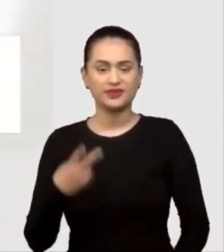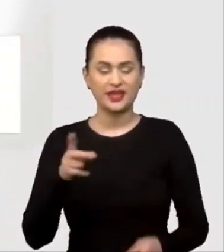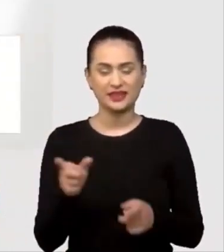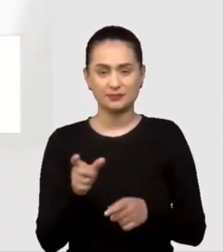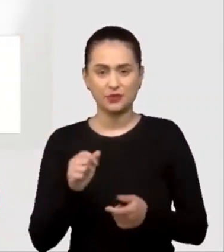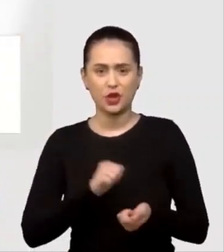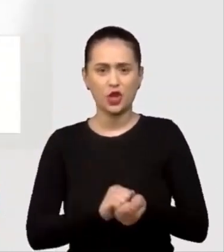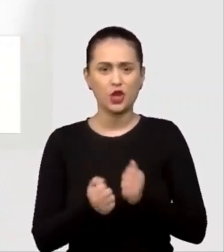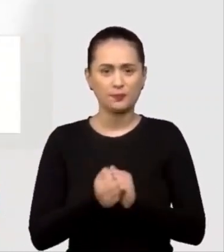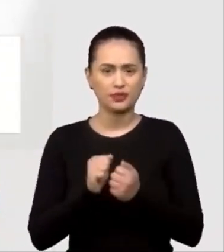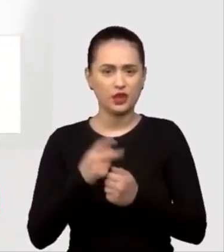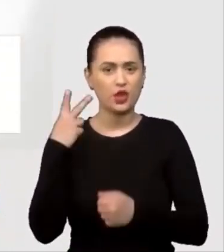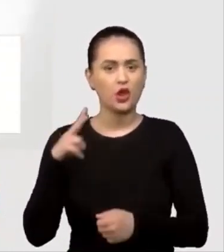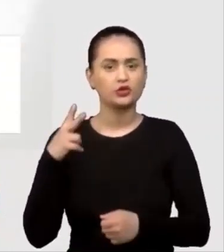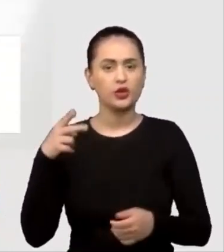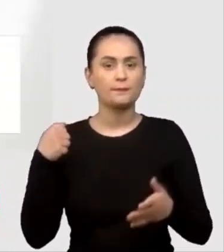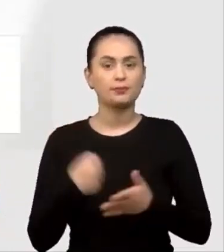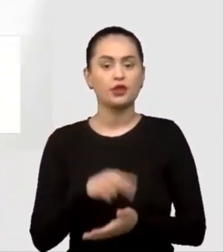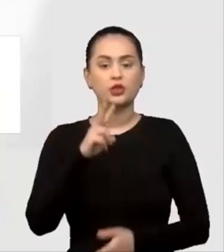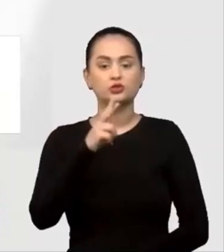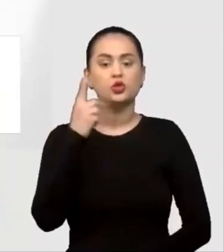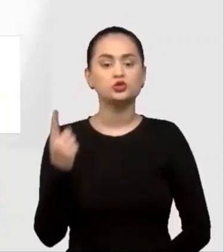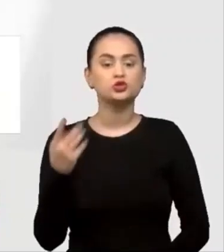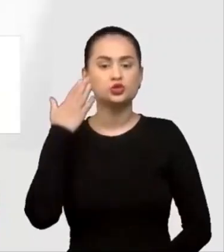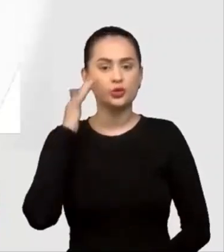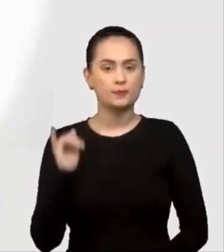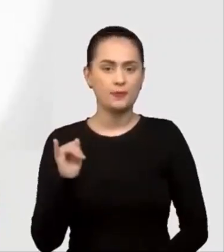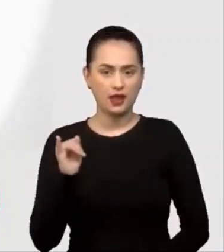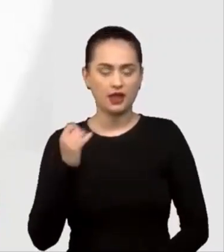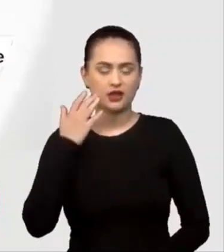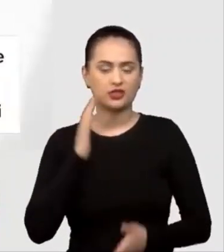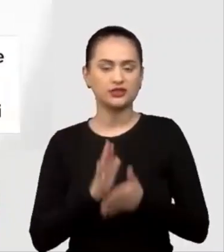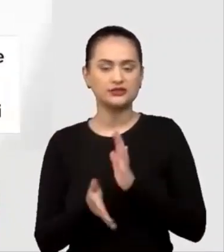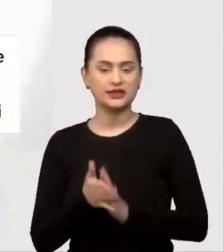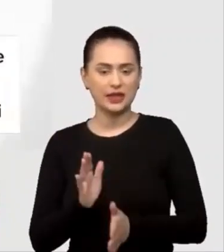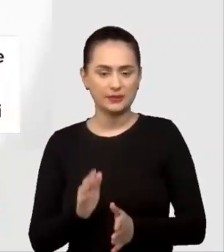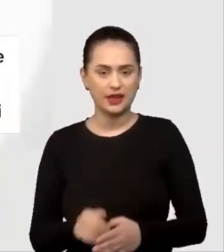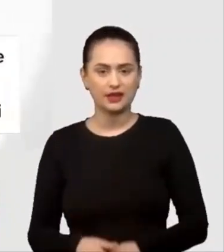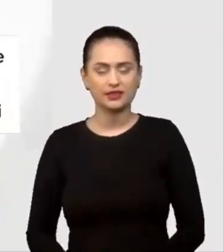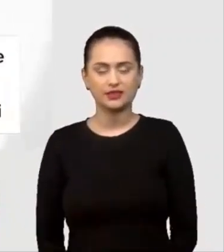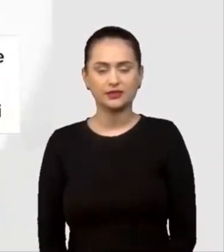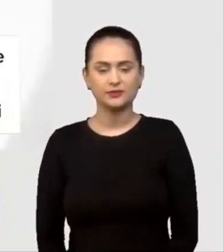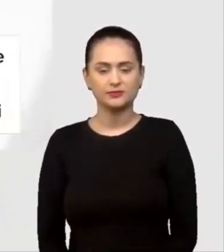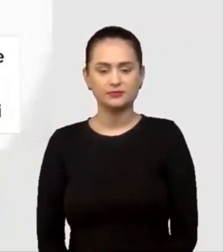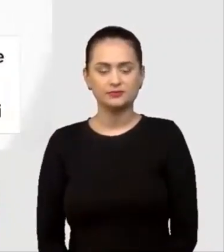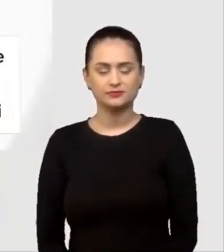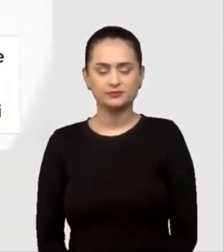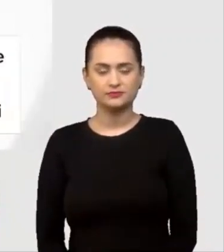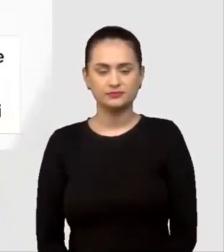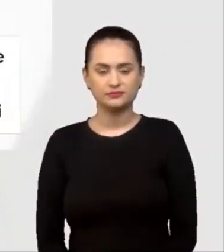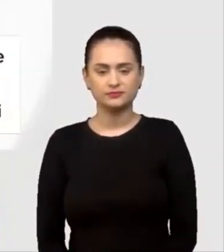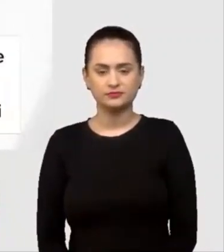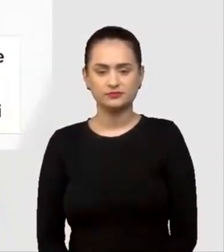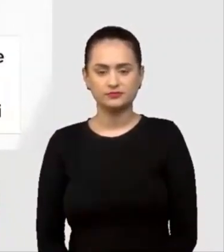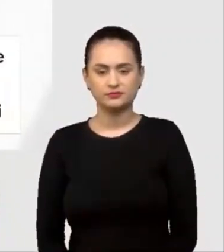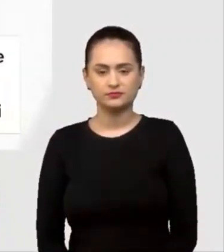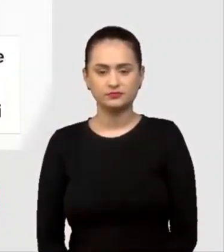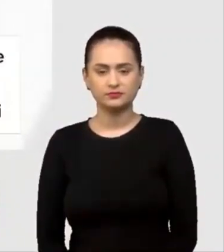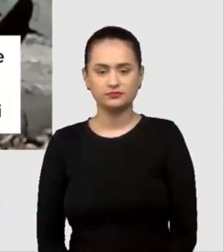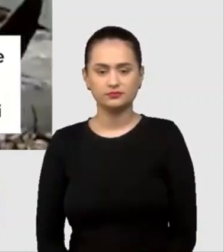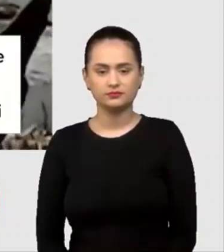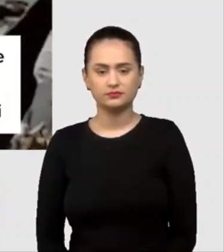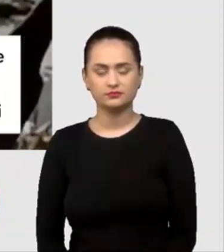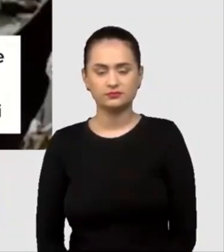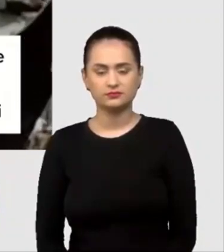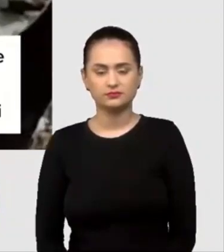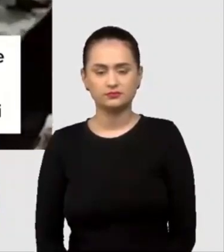Între timp, luptele au continuat la combinatul Azovstal până la 21 mai, când s-a tras și cortina.